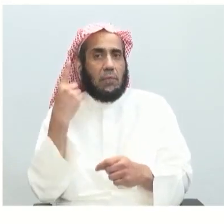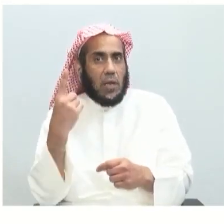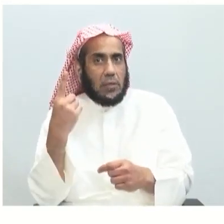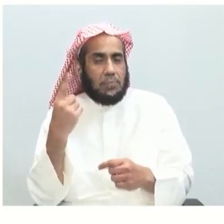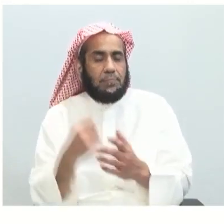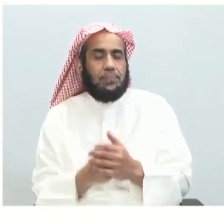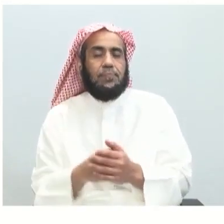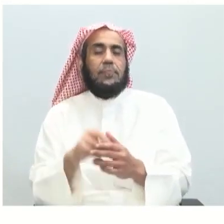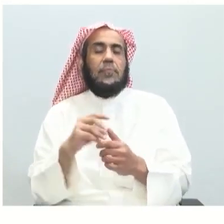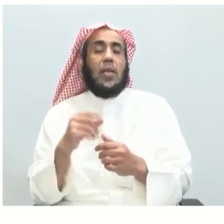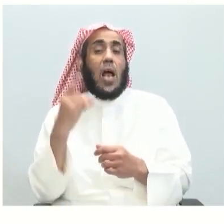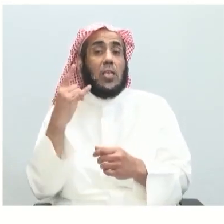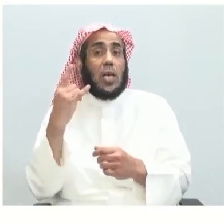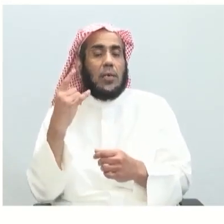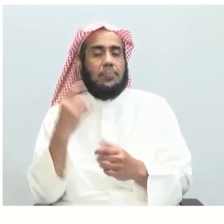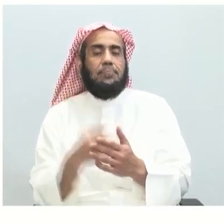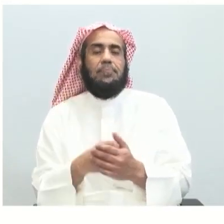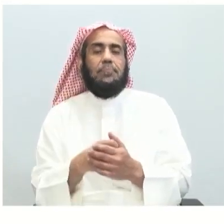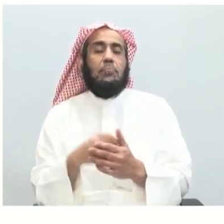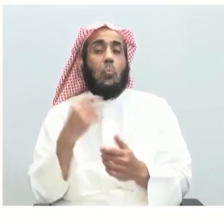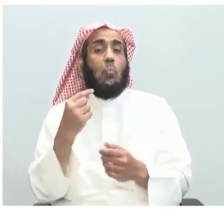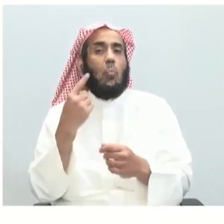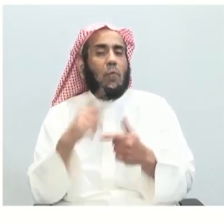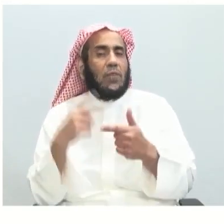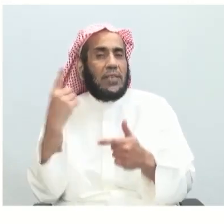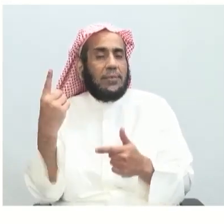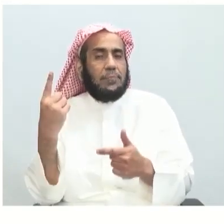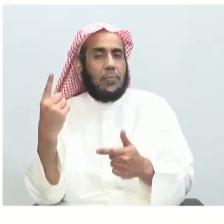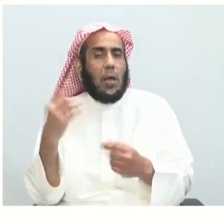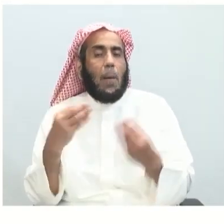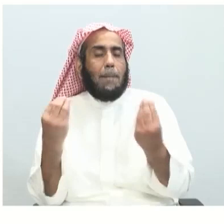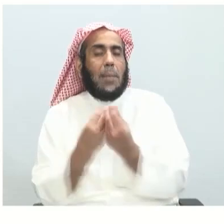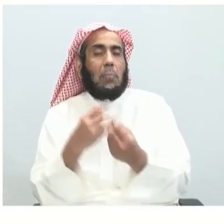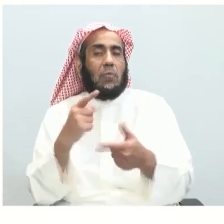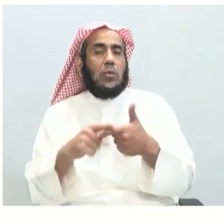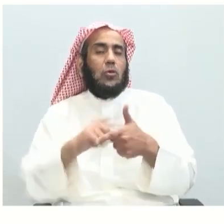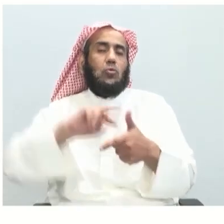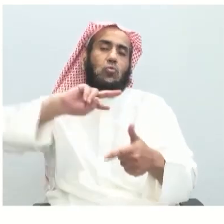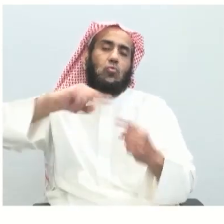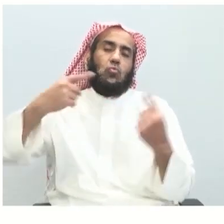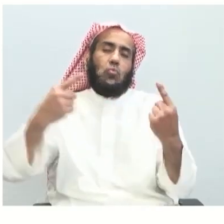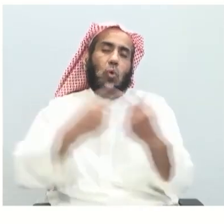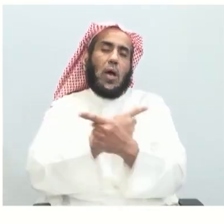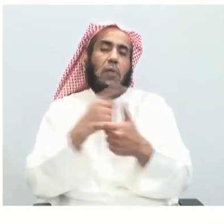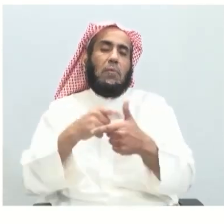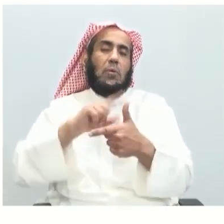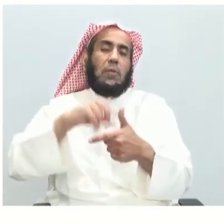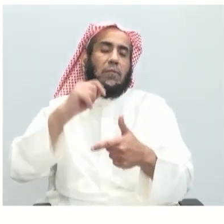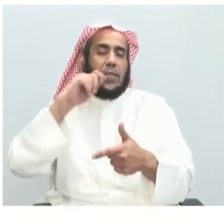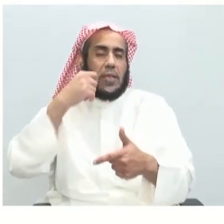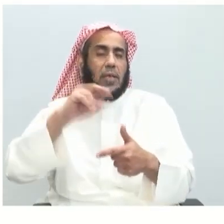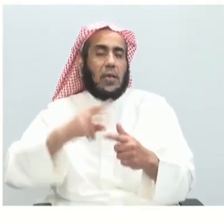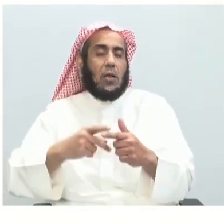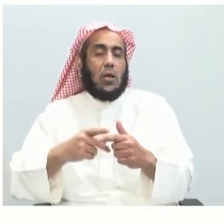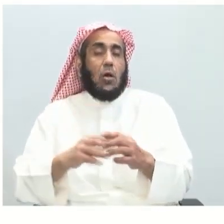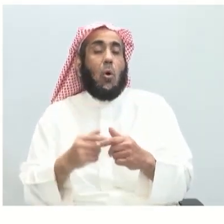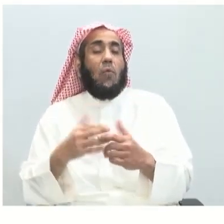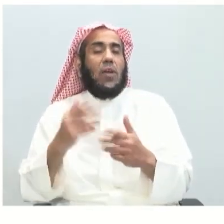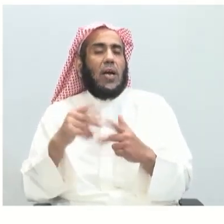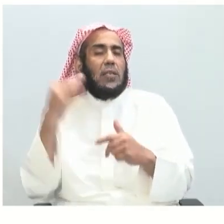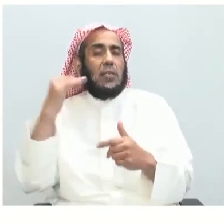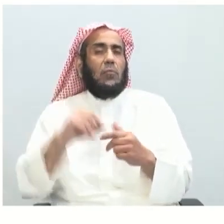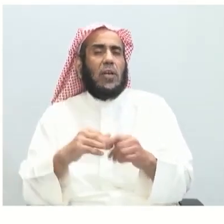في حاله الافراد يعني كانوا مفردا يعني مع المفرد هنا تخالف المعدود او يخالف المعدود في التذكير وفي حاله